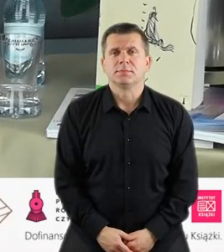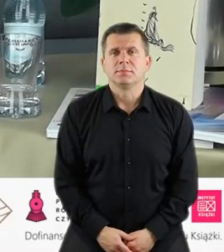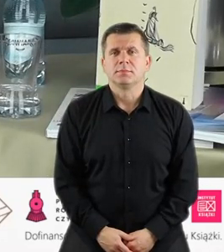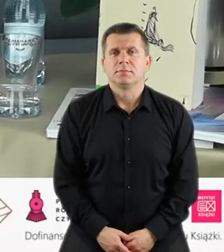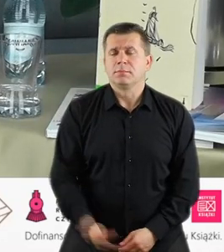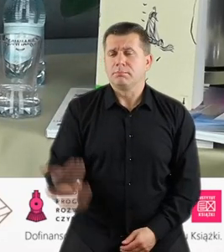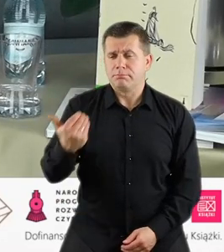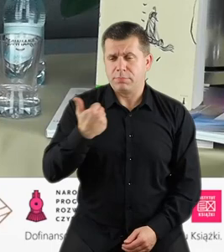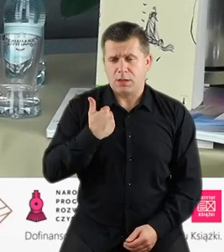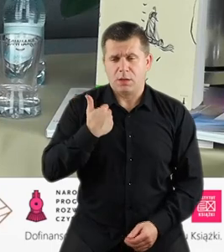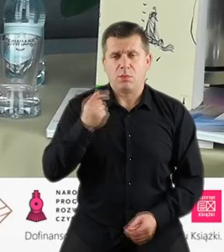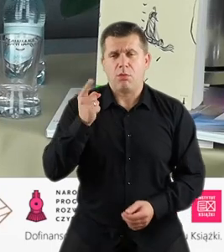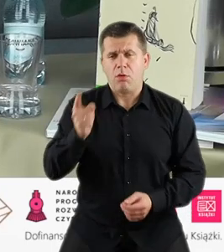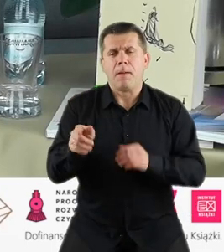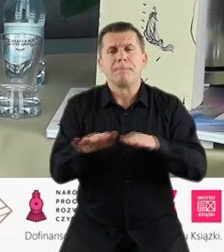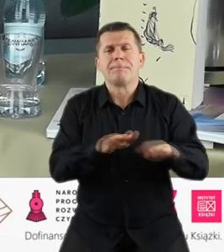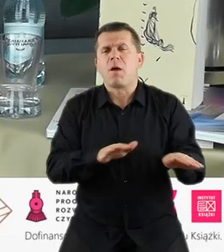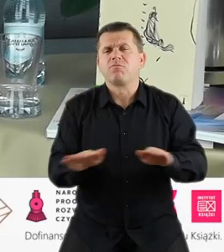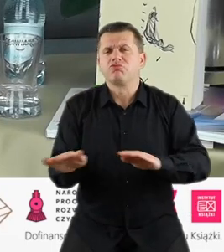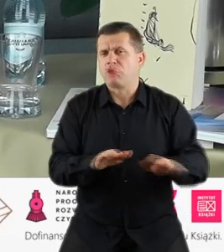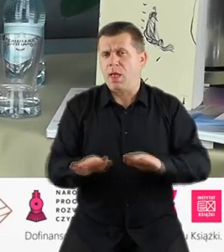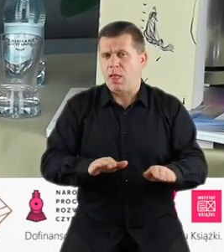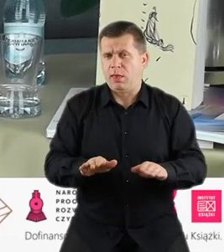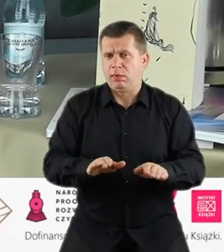no, było to dość powszechnym